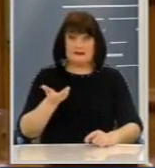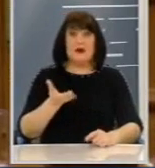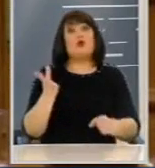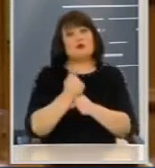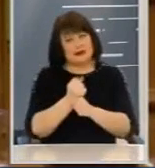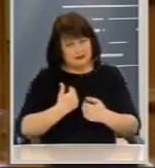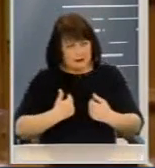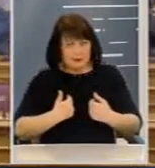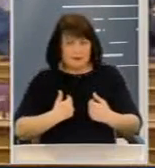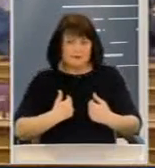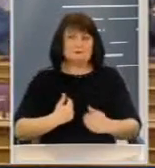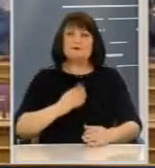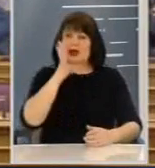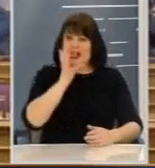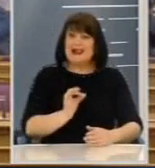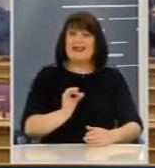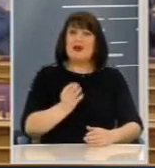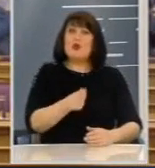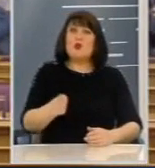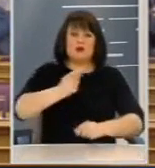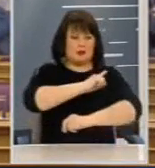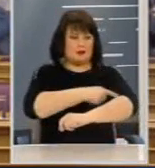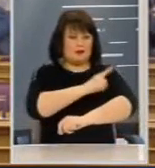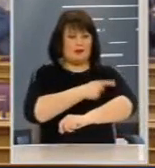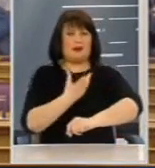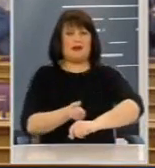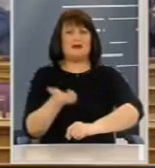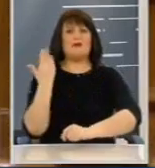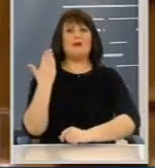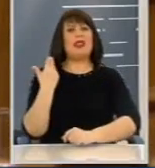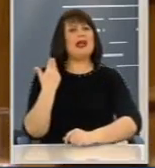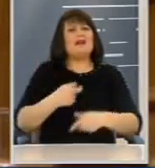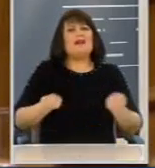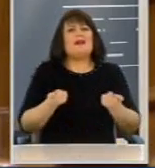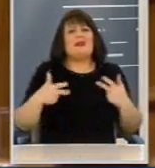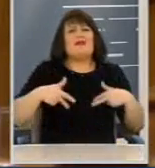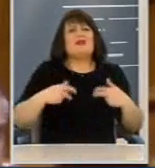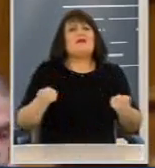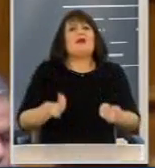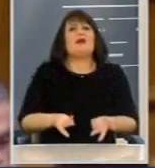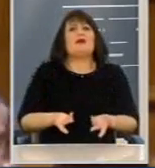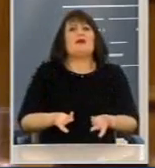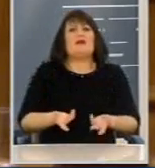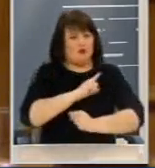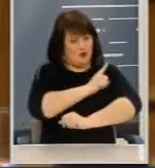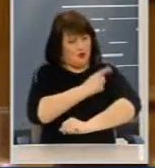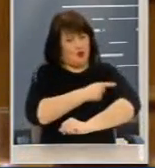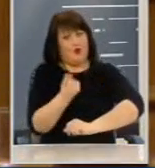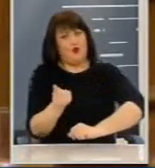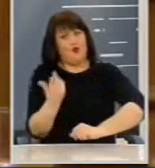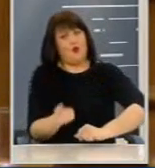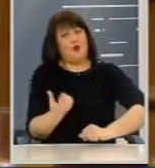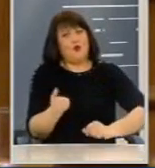καταφέρνουμε. Αλήθεια, αφού είναι τόσο μεγαλύτερες, γιατί εσείς δεν τις αξιοποιήσατε όταν ήσασταν κυβέρνηση? Γιατί εσείς λοιπόν